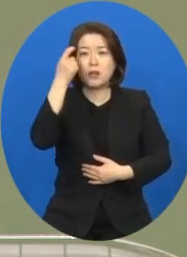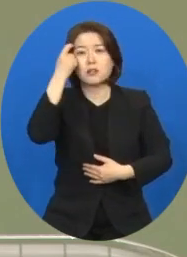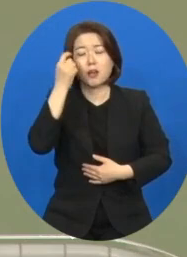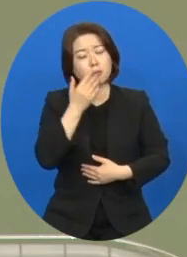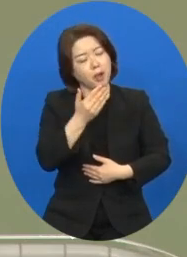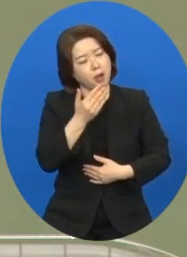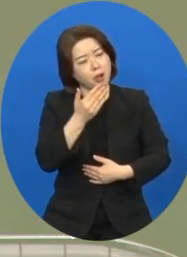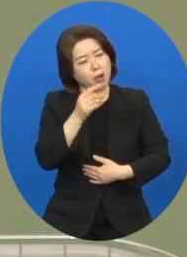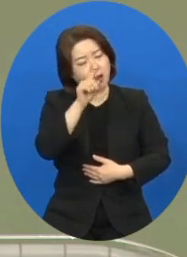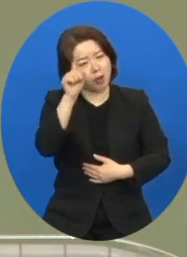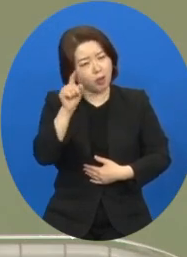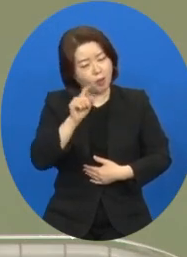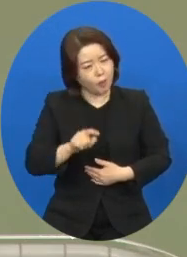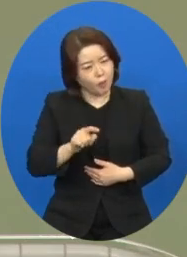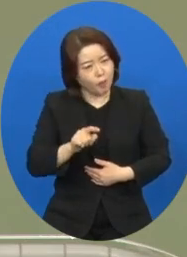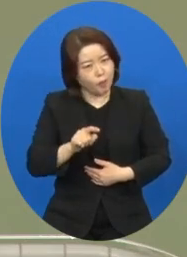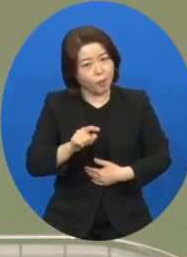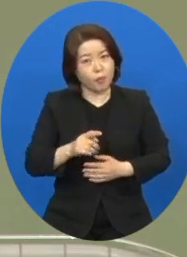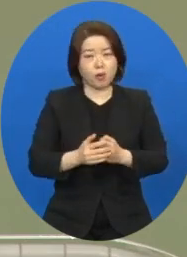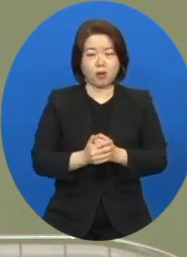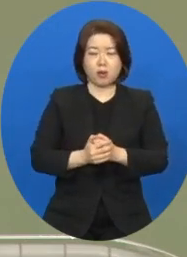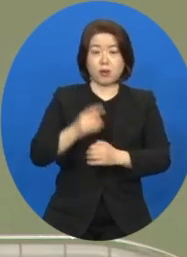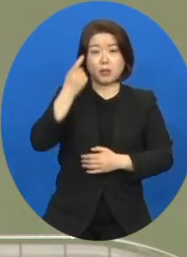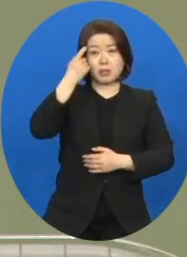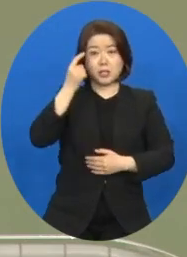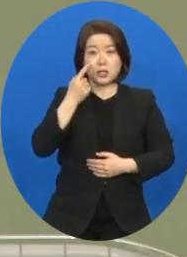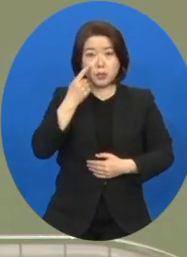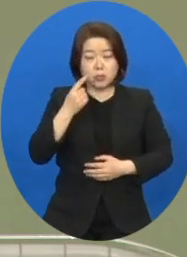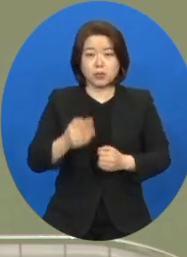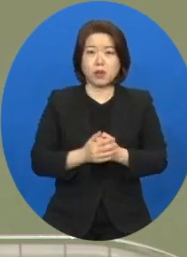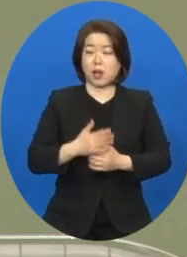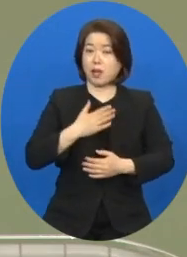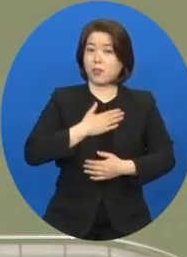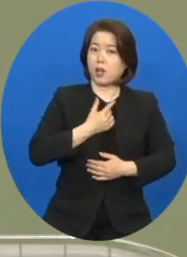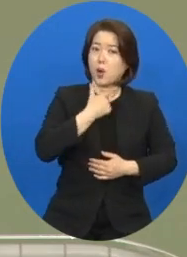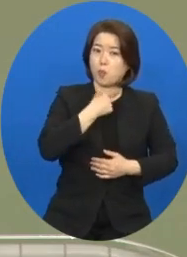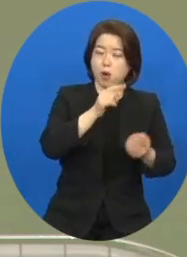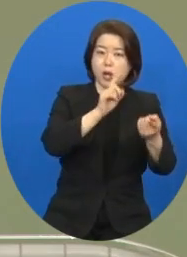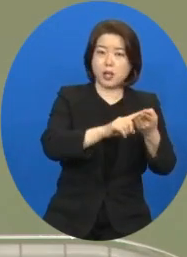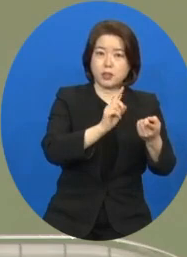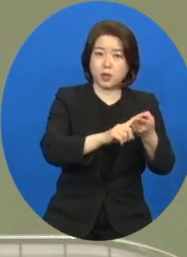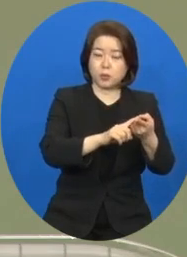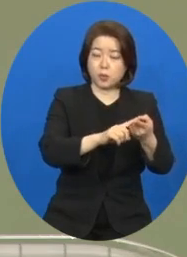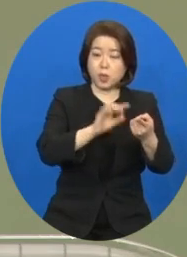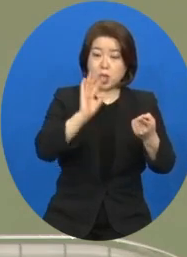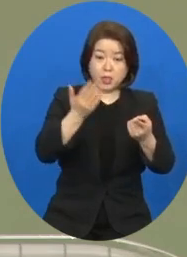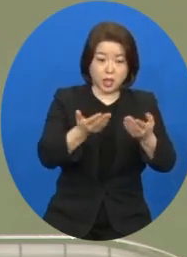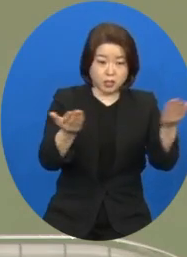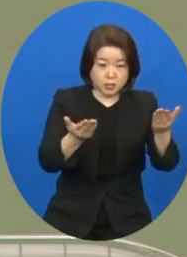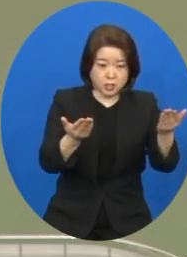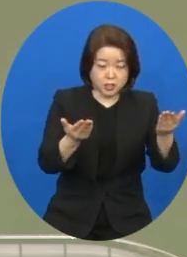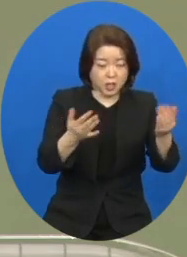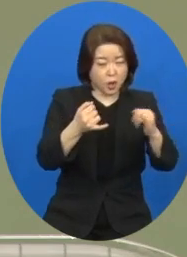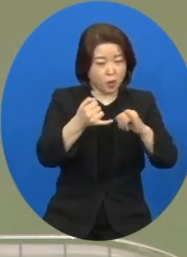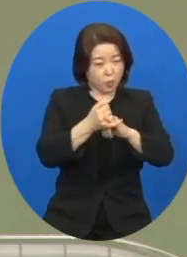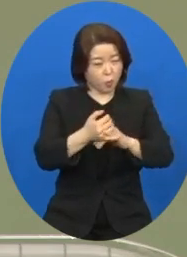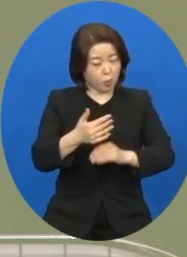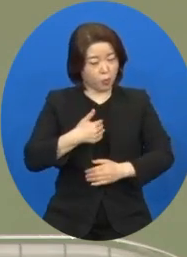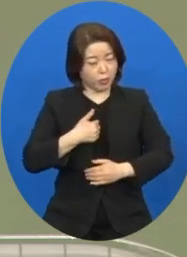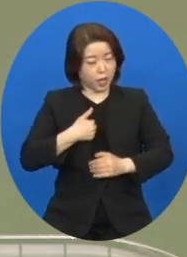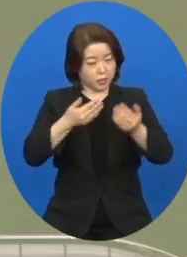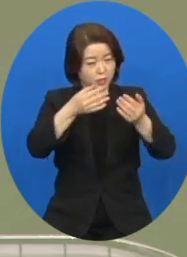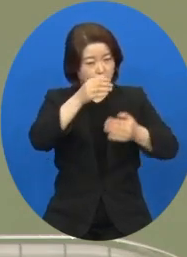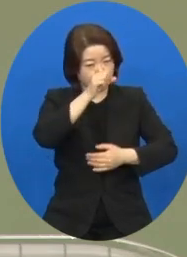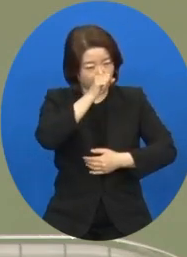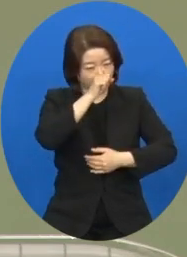건가? 생각해 보니까 내가 원하는 대로 되는 일이 꼭 나에게 좋은 건지 보장이 없는